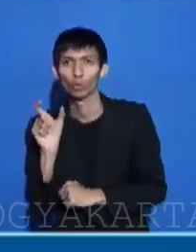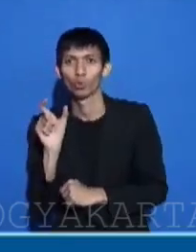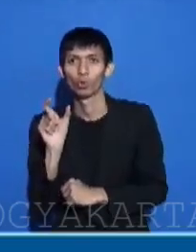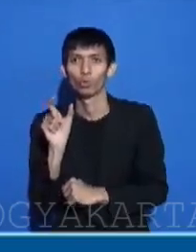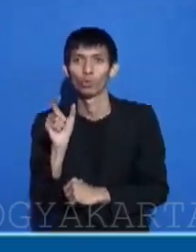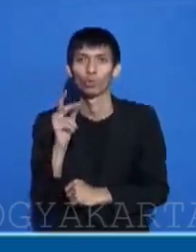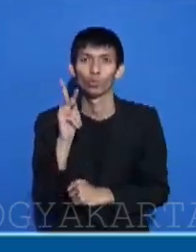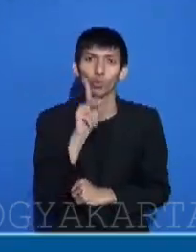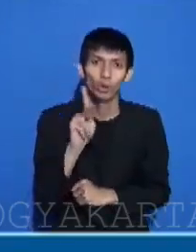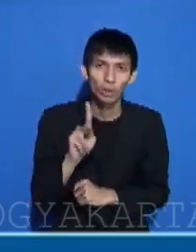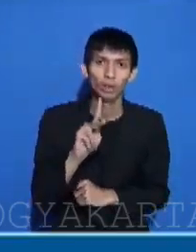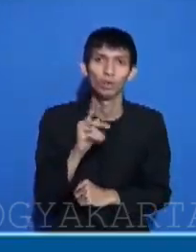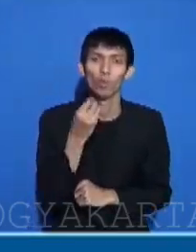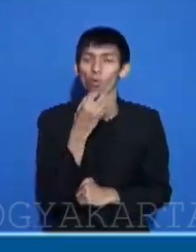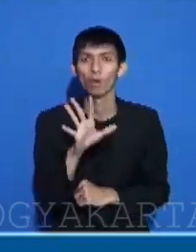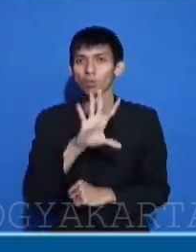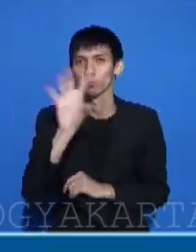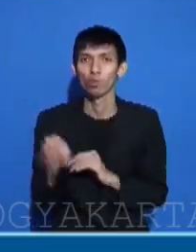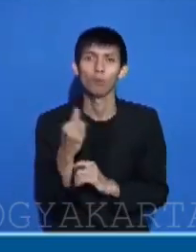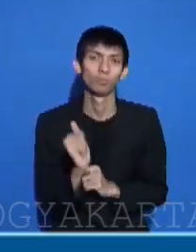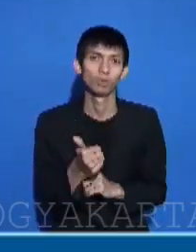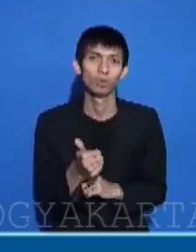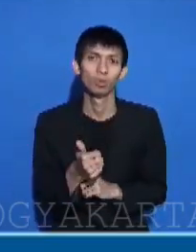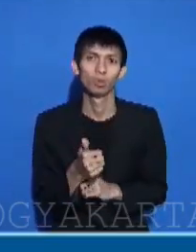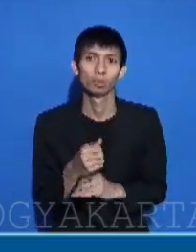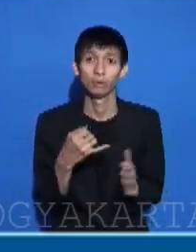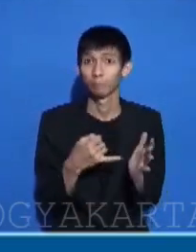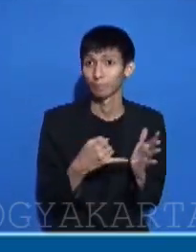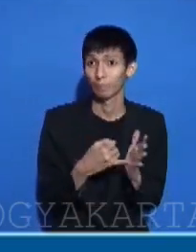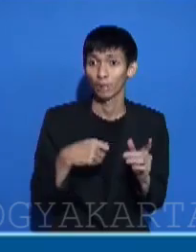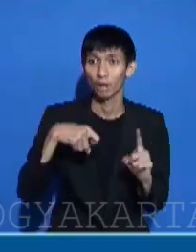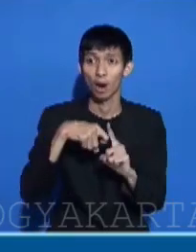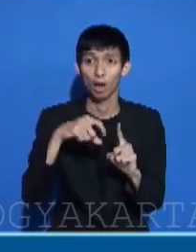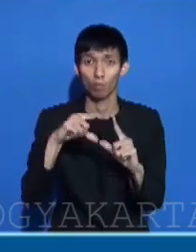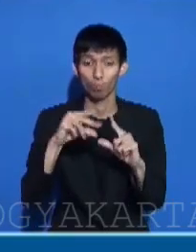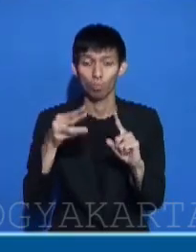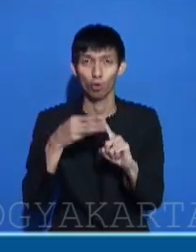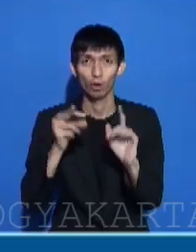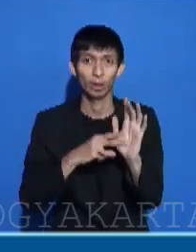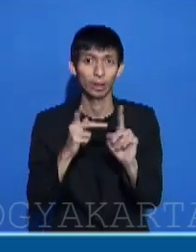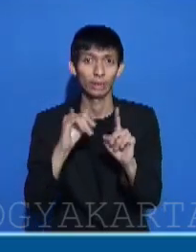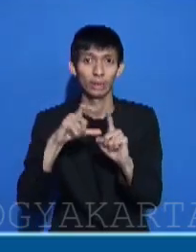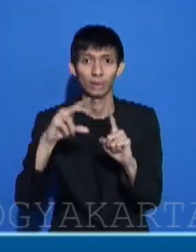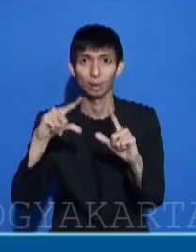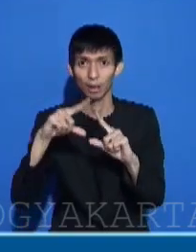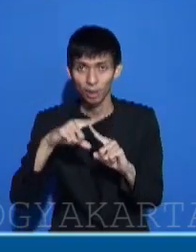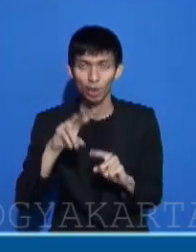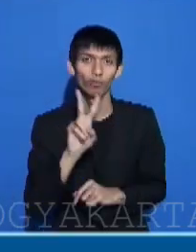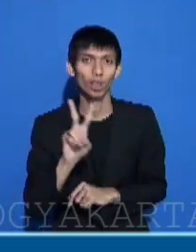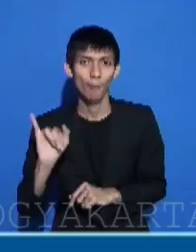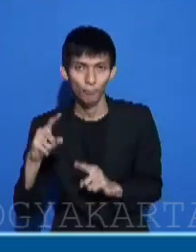in men karbohidrat lemak protein serat betarotin vitamin Lad pesis